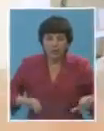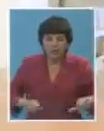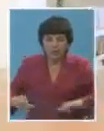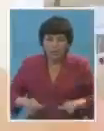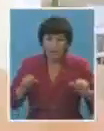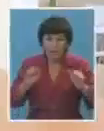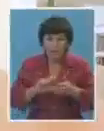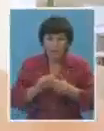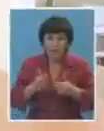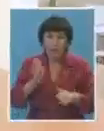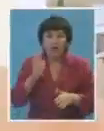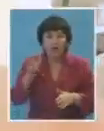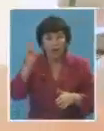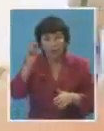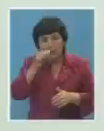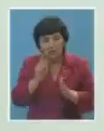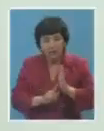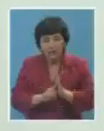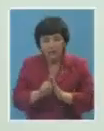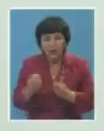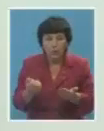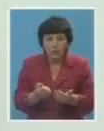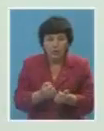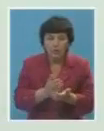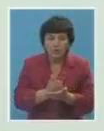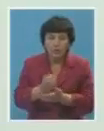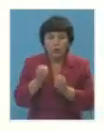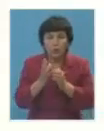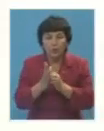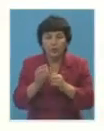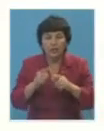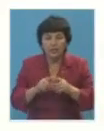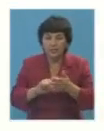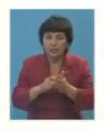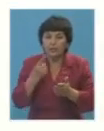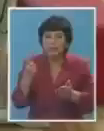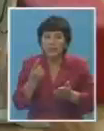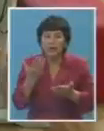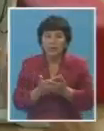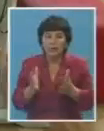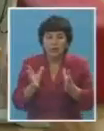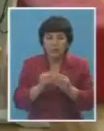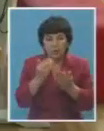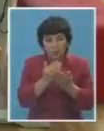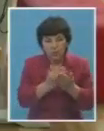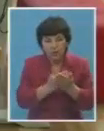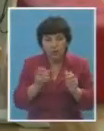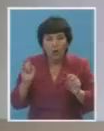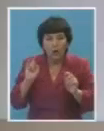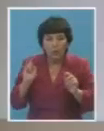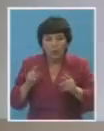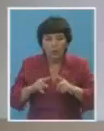бар мында. Бұл алдағы оқу жылынан бастап өңірде қолданысқа берілетін 15 IT сыныптың бірі. Мұнда оқушыларға бағдарламалау,